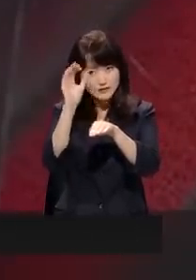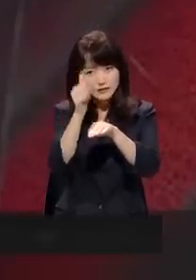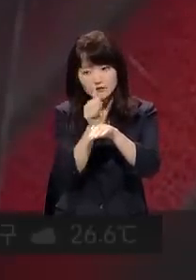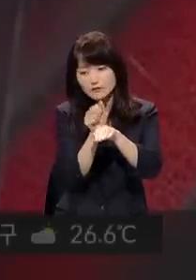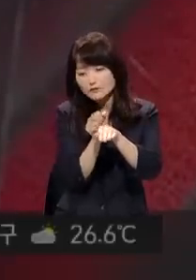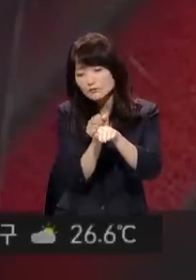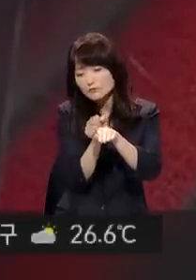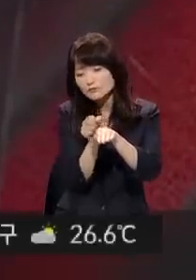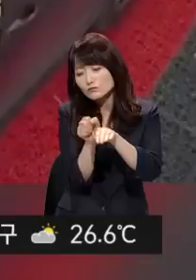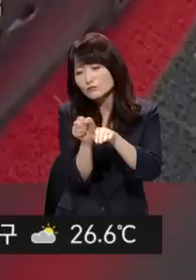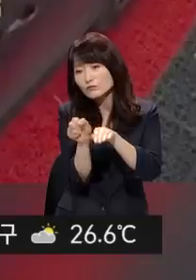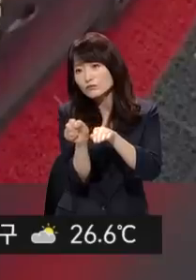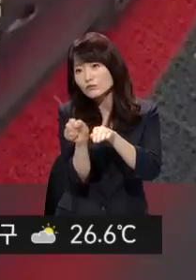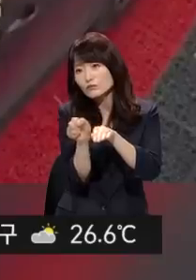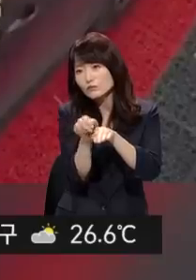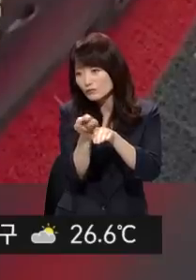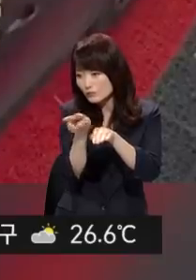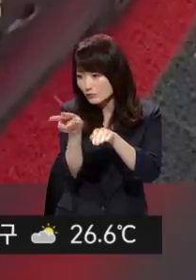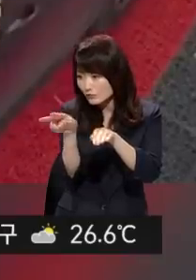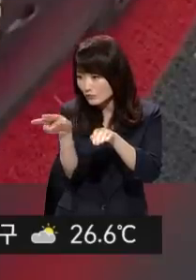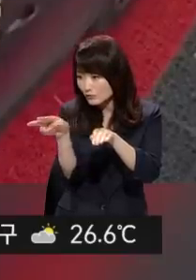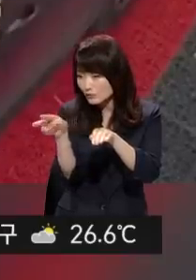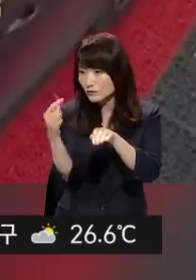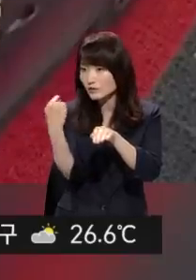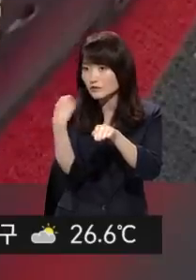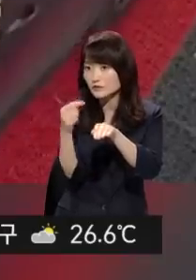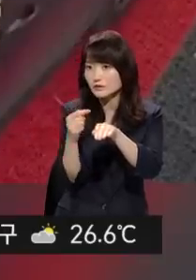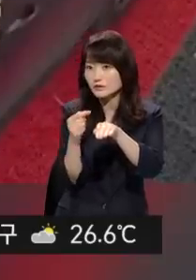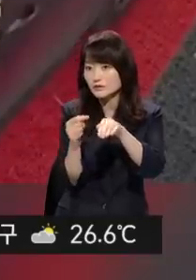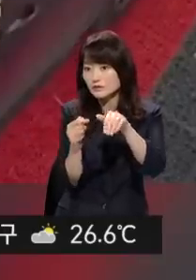차장을 살펴보죠 갑자기 비창문이